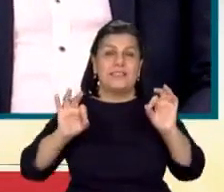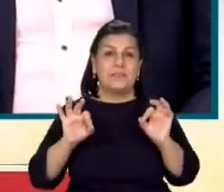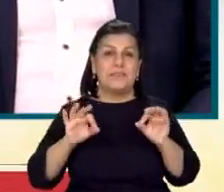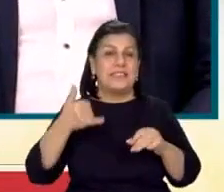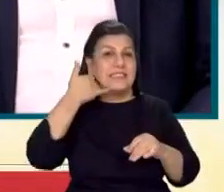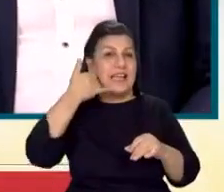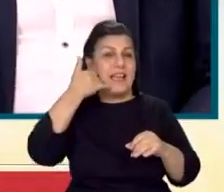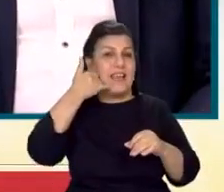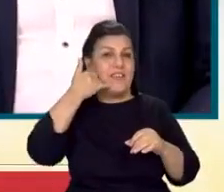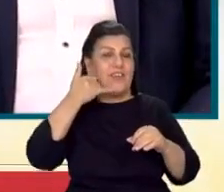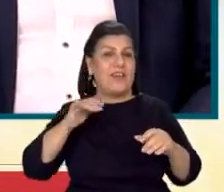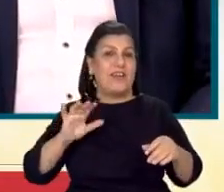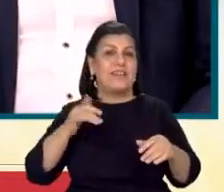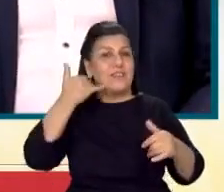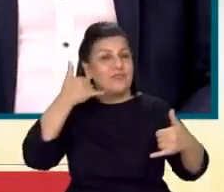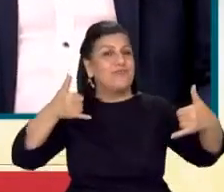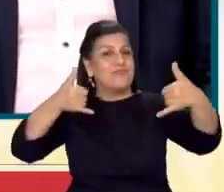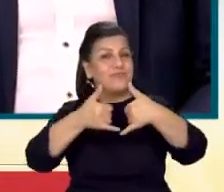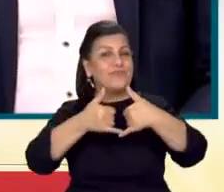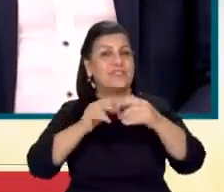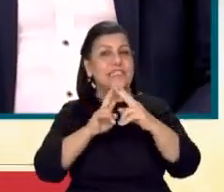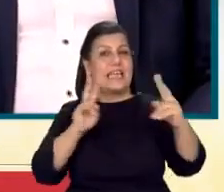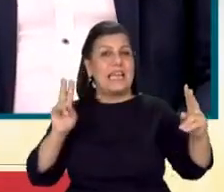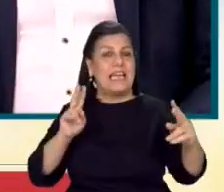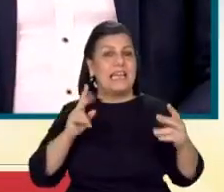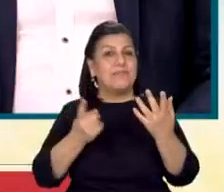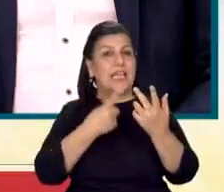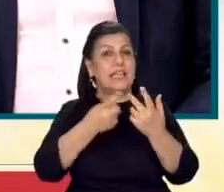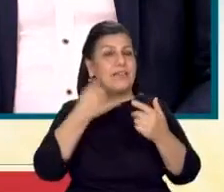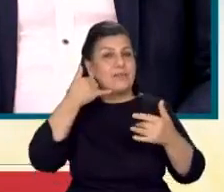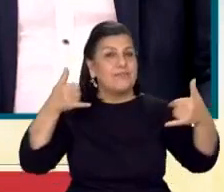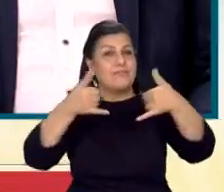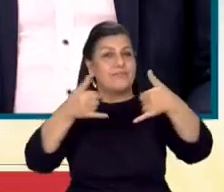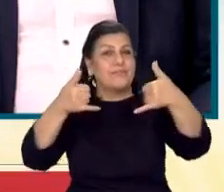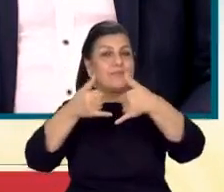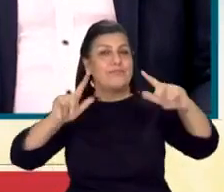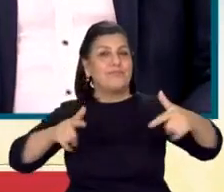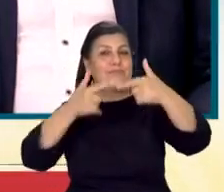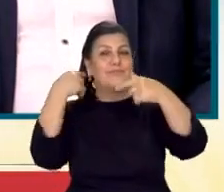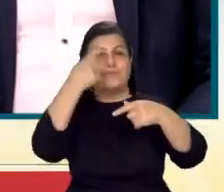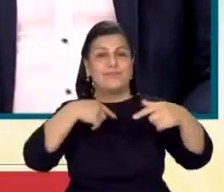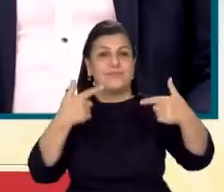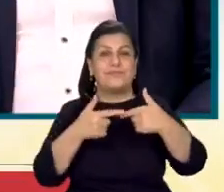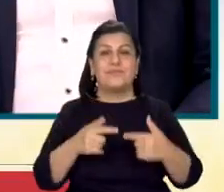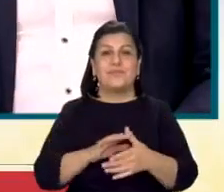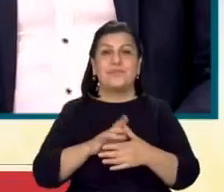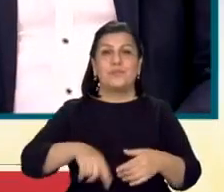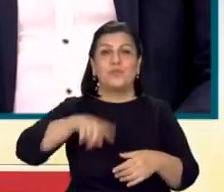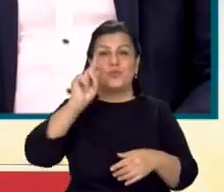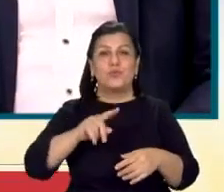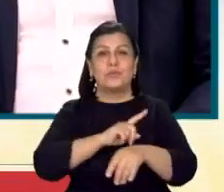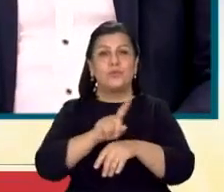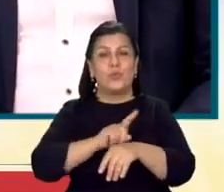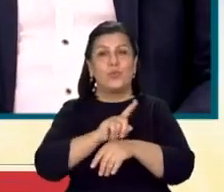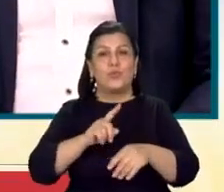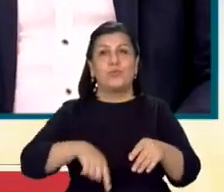yüzden bakalım, bekliyoruz ama ben işte kendi projelerimle şu anda devam ediyorum. Zaten şu anda hani sosyal medya olduğu için herkesin aslında kendi mecrası